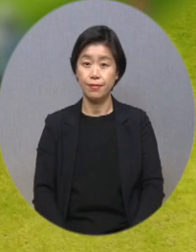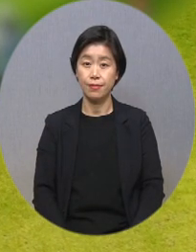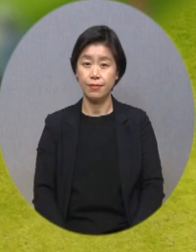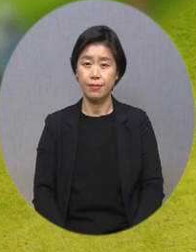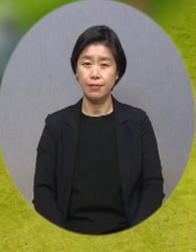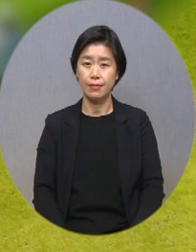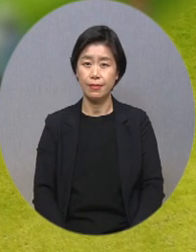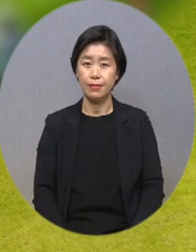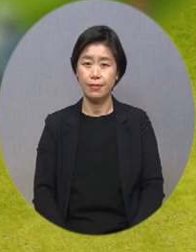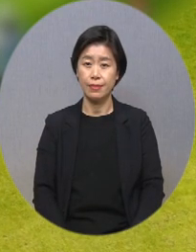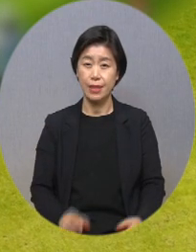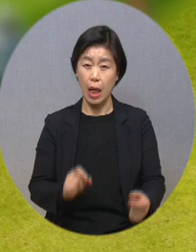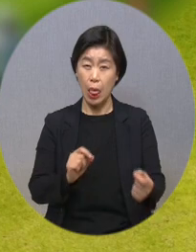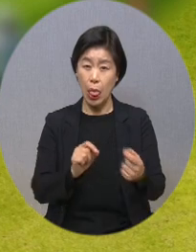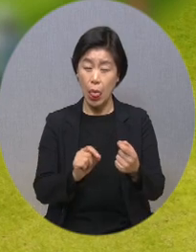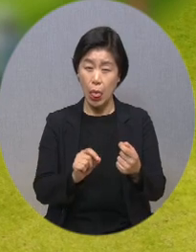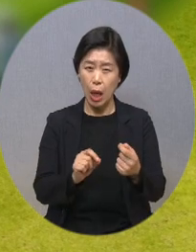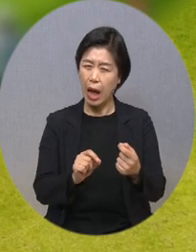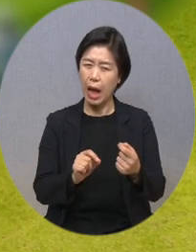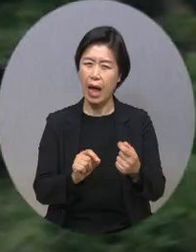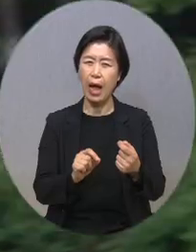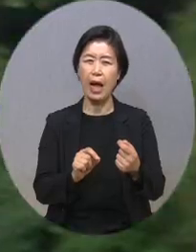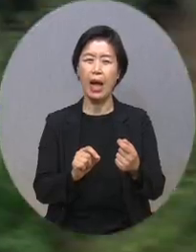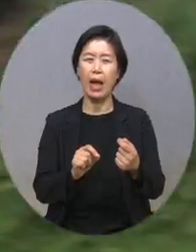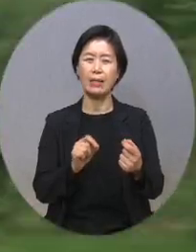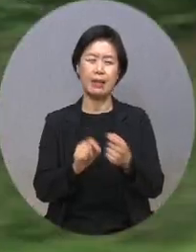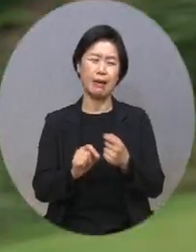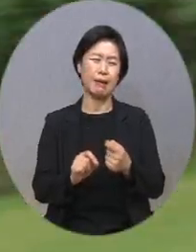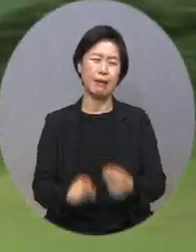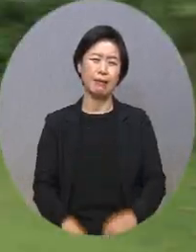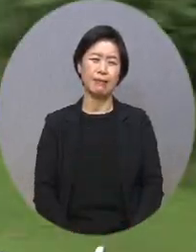아. 어, 짧죠? 짧죠?